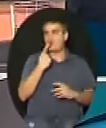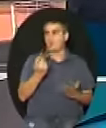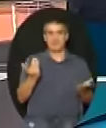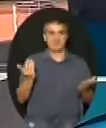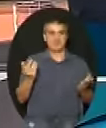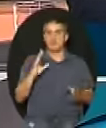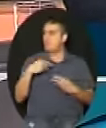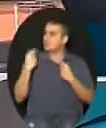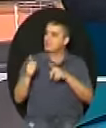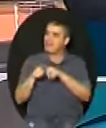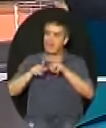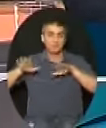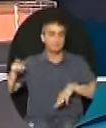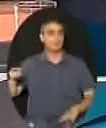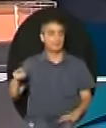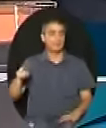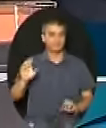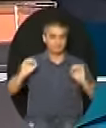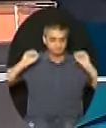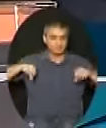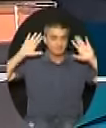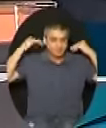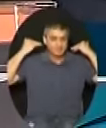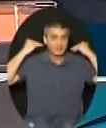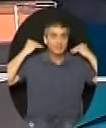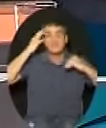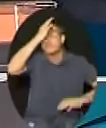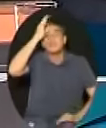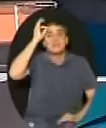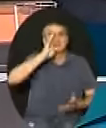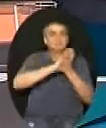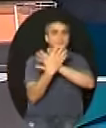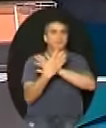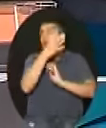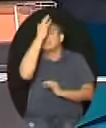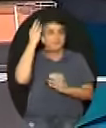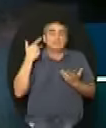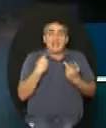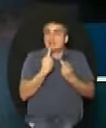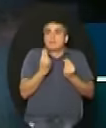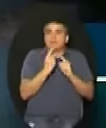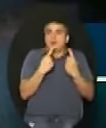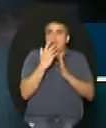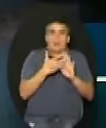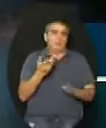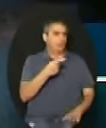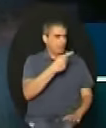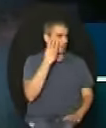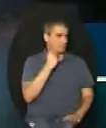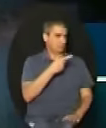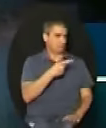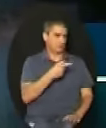איך הוא נתן לאחים המוסלמים להשתלט על מצרים, ובנס זה התהפך. בנס, אין לי הגדרה אחרת. ריקלין, אתה מרוצה, אני